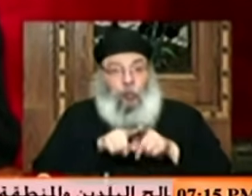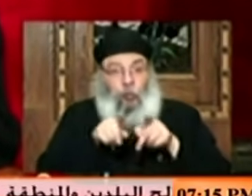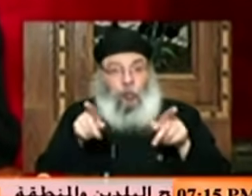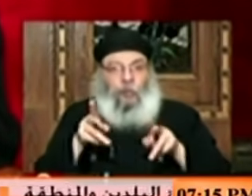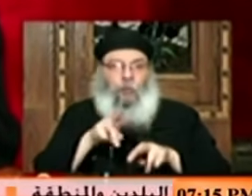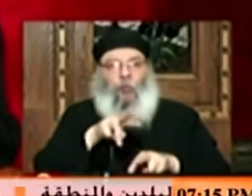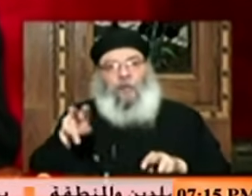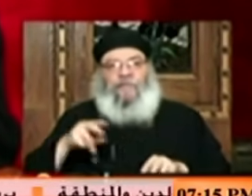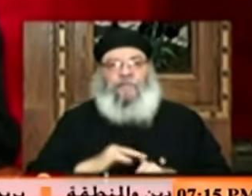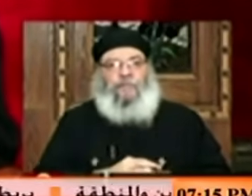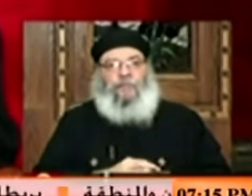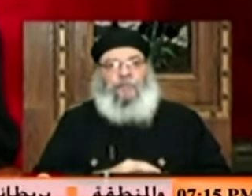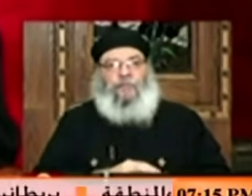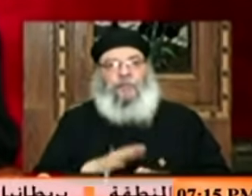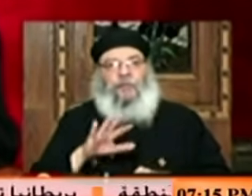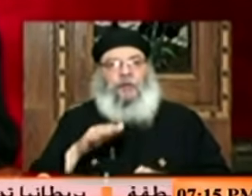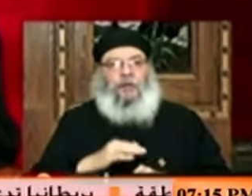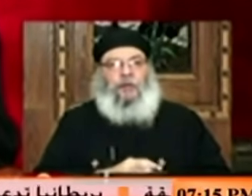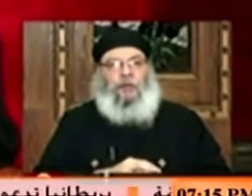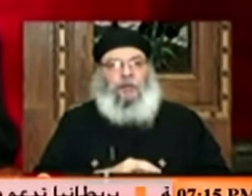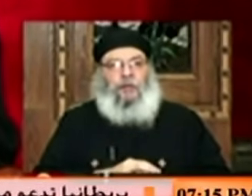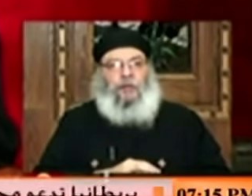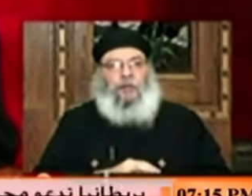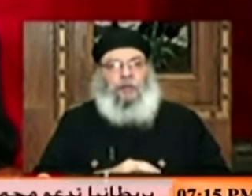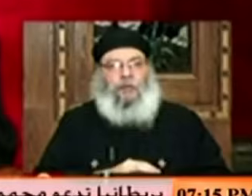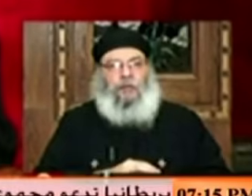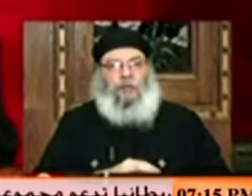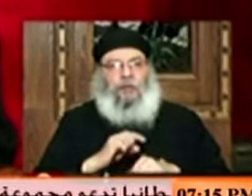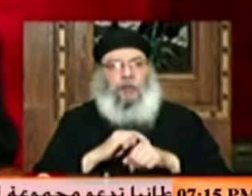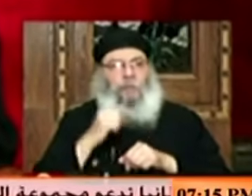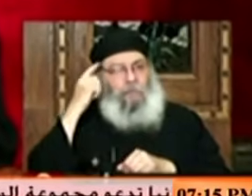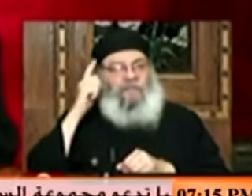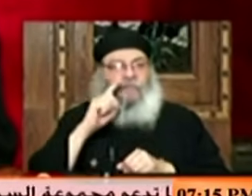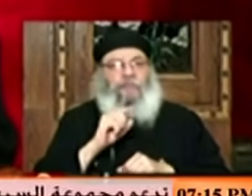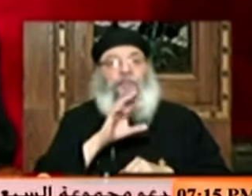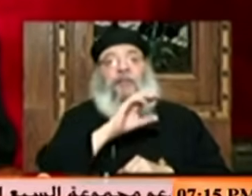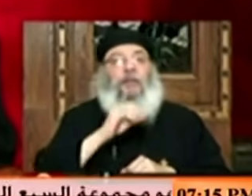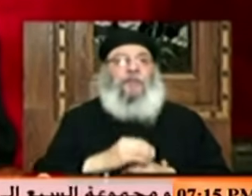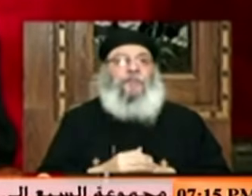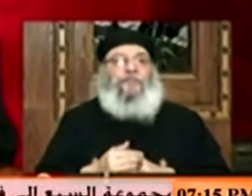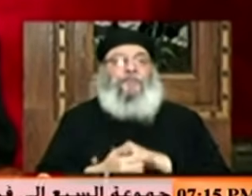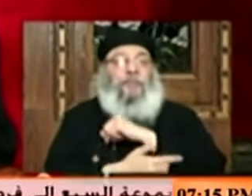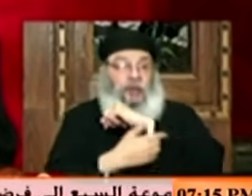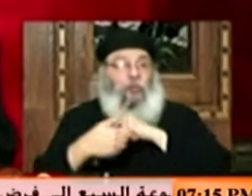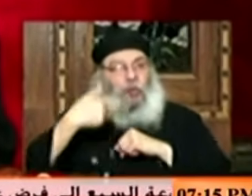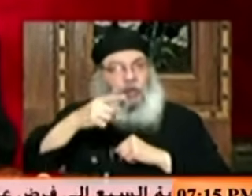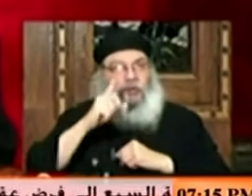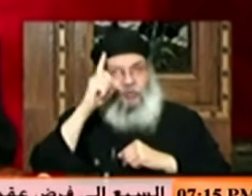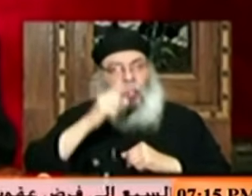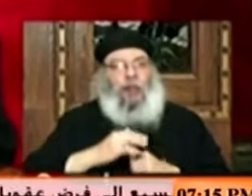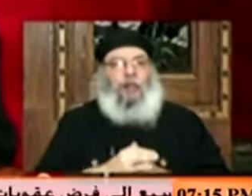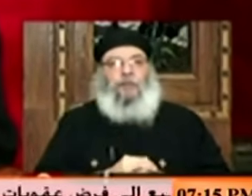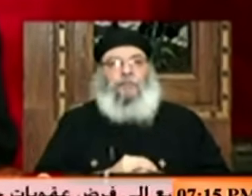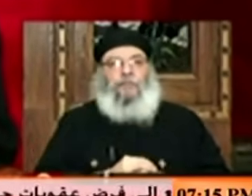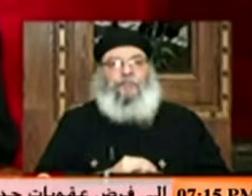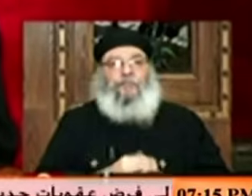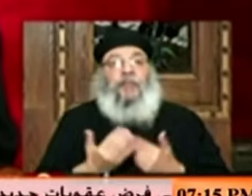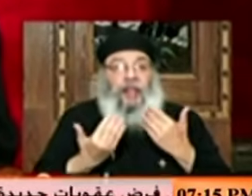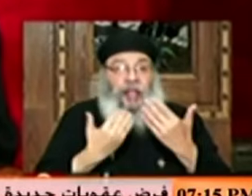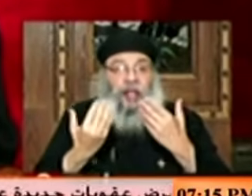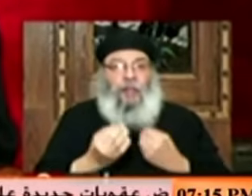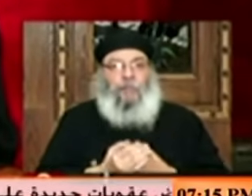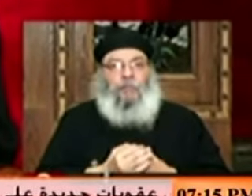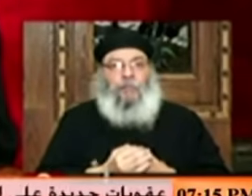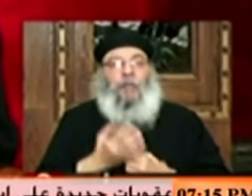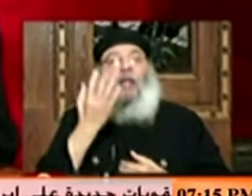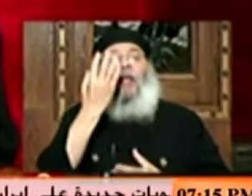هيت احيان تضيع الانسان تخليه ما يفهمش اقول لكم بالضبط ازي الاسبوع الجاي برض اذا اراد ربنا وعيشنا هنتكلم عن